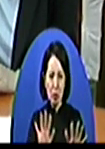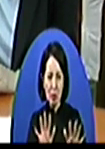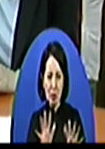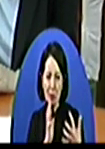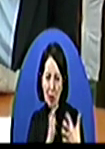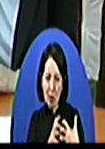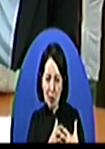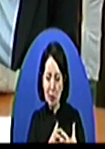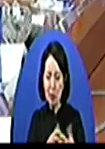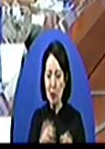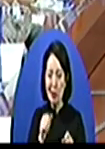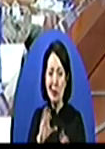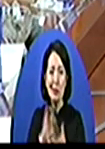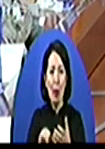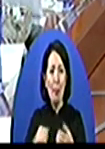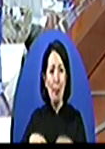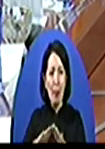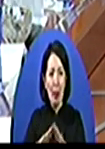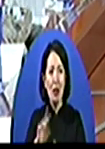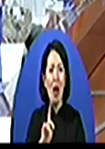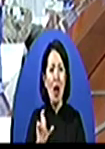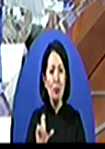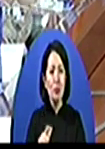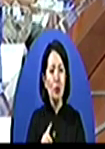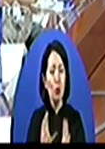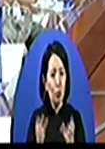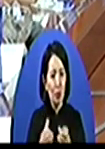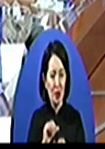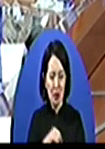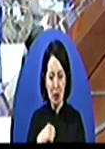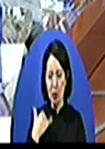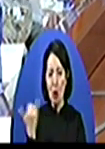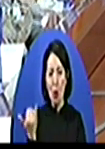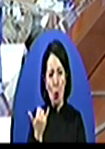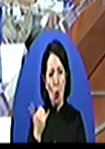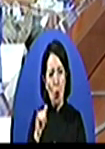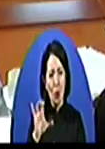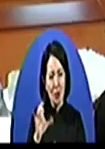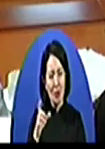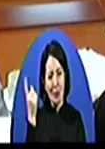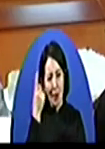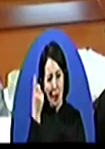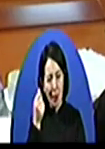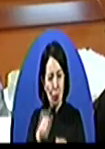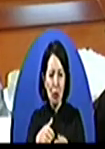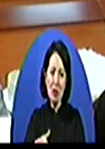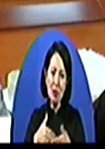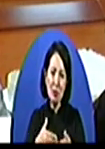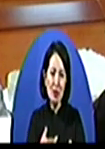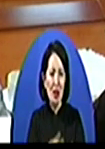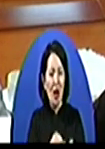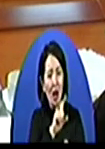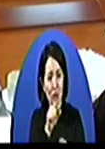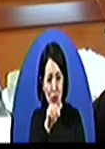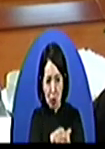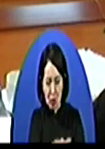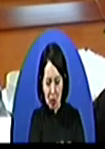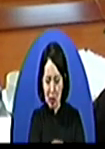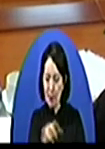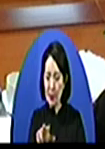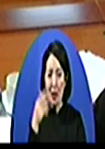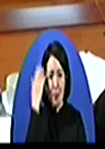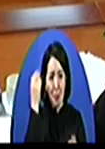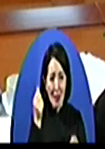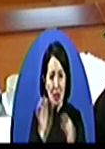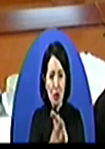сан байгуулах, үүнээс гадна эмзэг бүлгийн иргэдийн ус цахилгааны төлбөрт нь дэмжлэг үзүүлэх асуудалж оржээ. Мөн малчтын хүүхдийн боловсролын